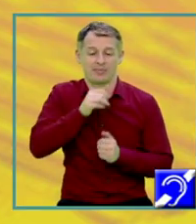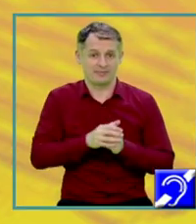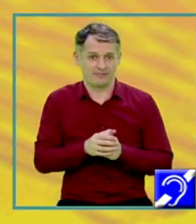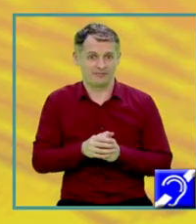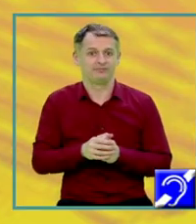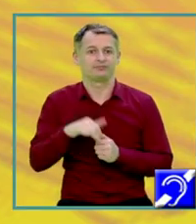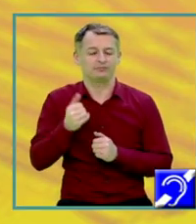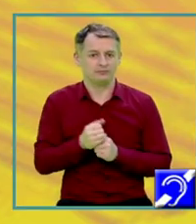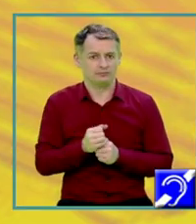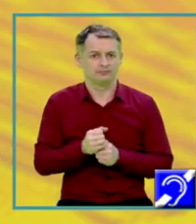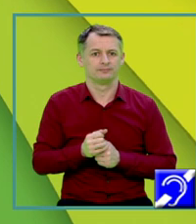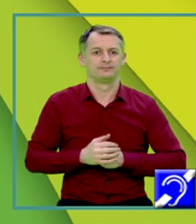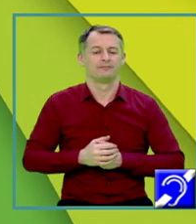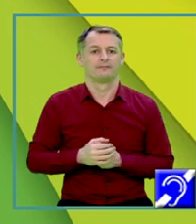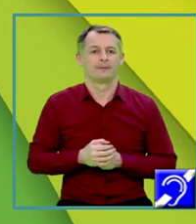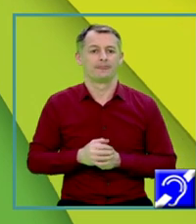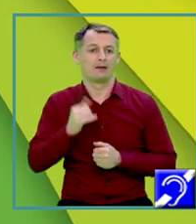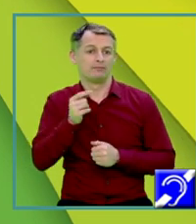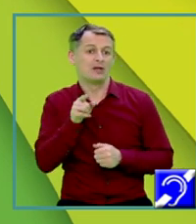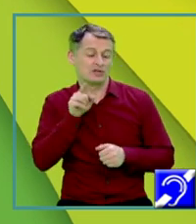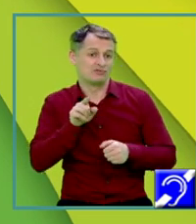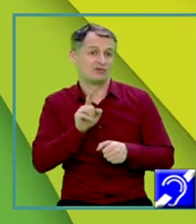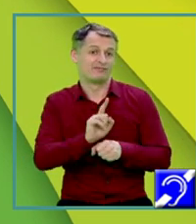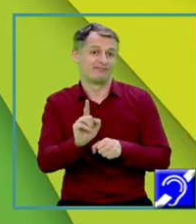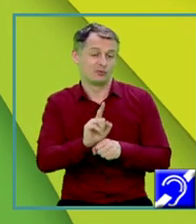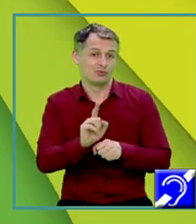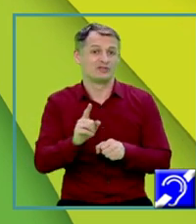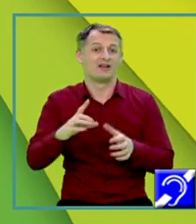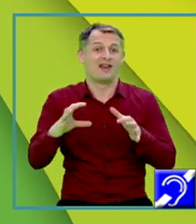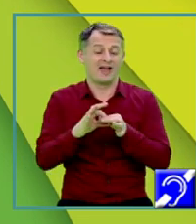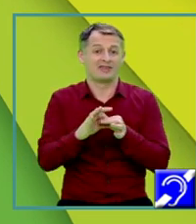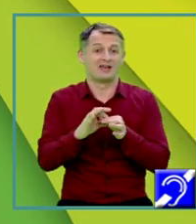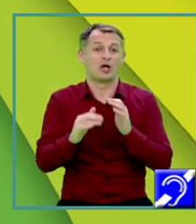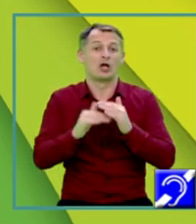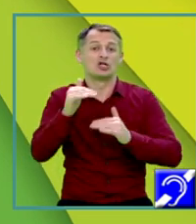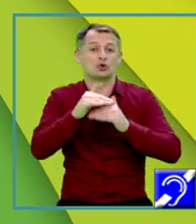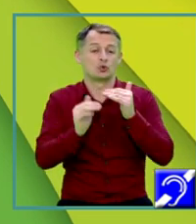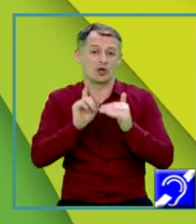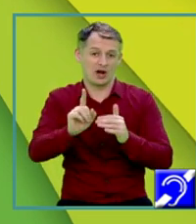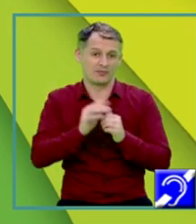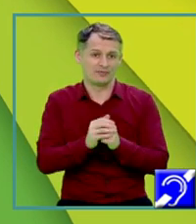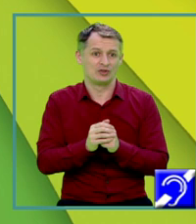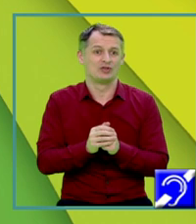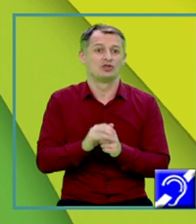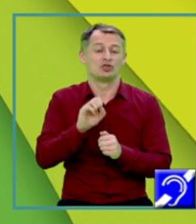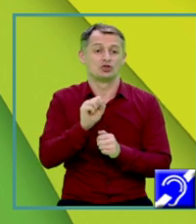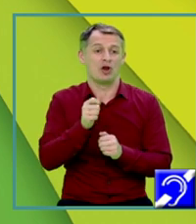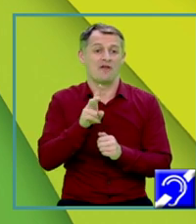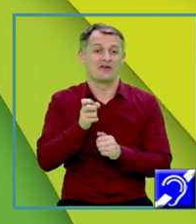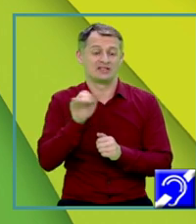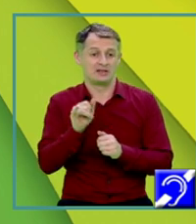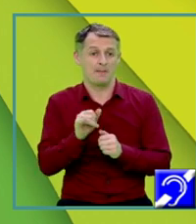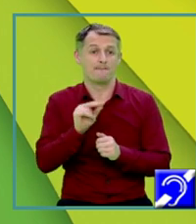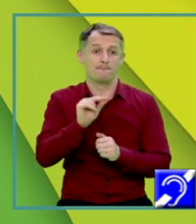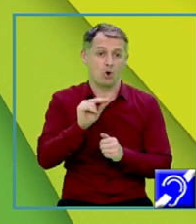solvenți polari și nepolari ține de structura acestora. Așadar, solvenții polari pot